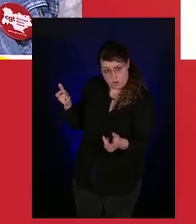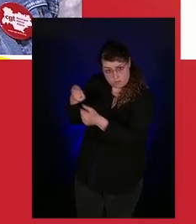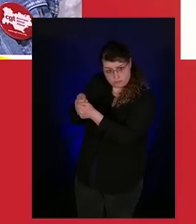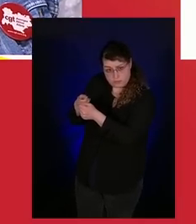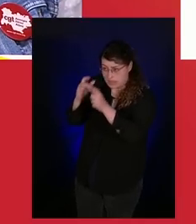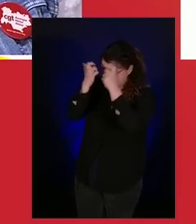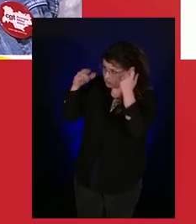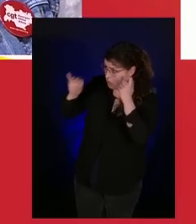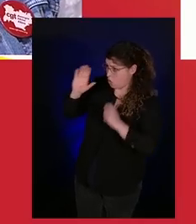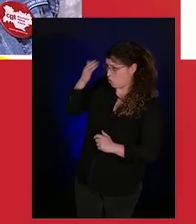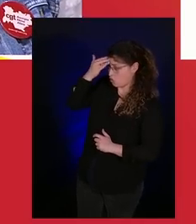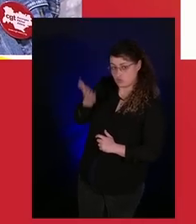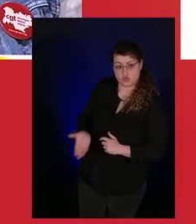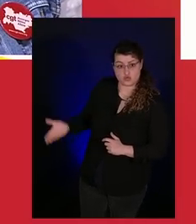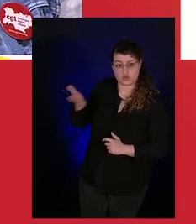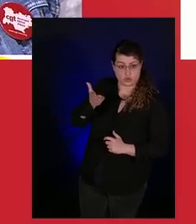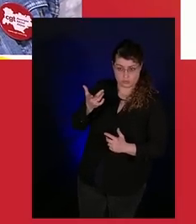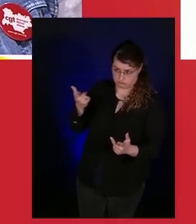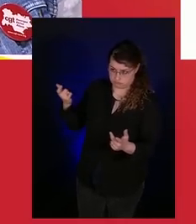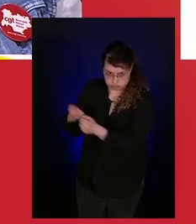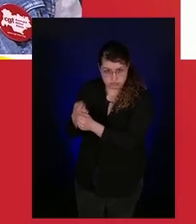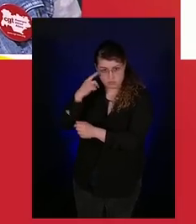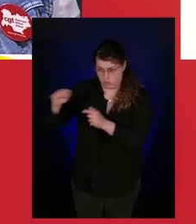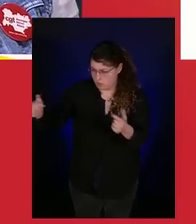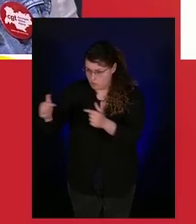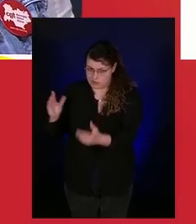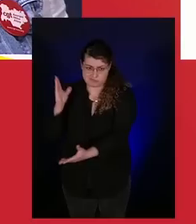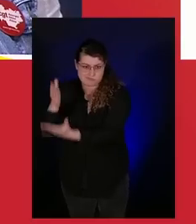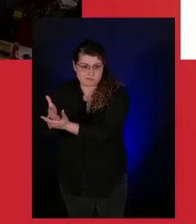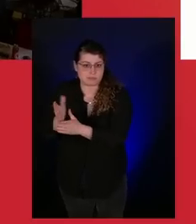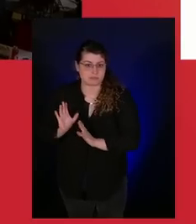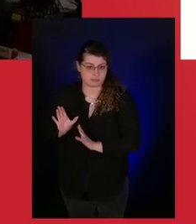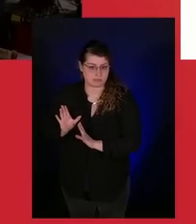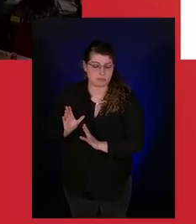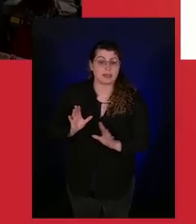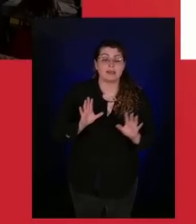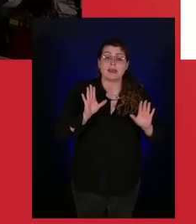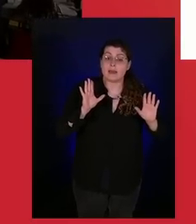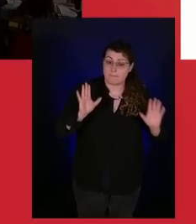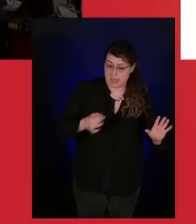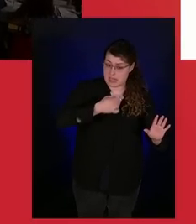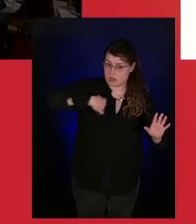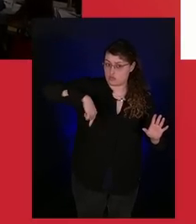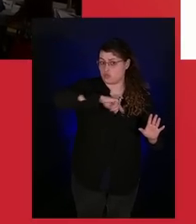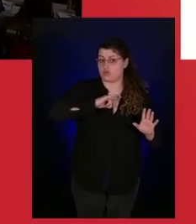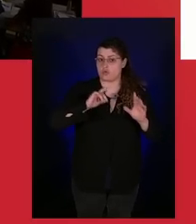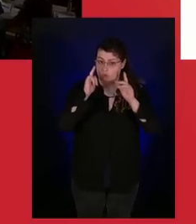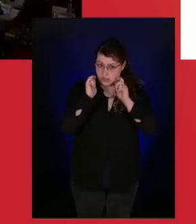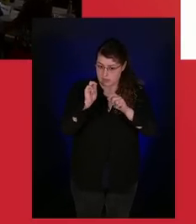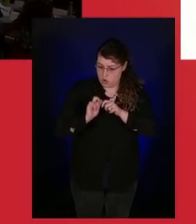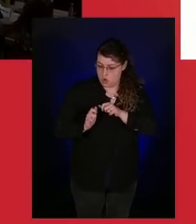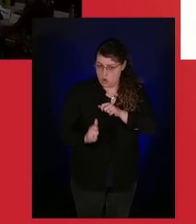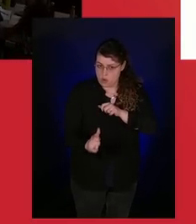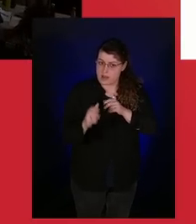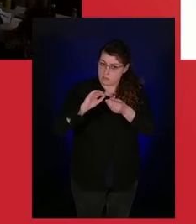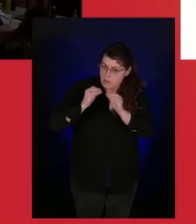statutairement reconnus pour traiter les problèmes. Cela dit, nous avons veillé à chaque difficulté